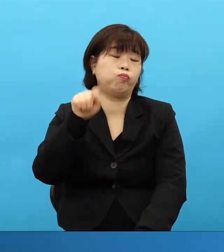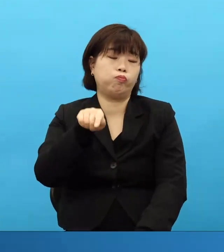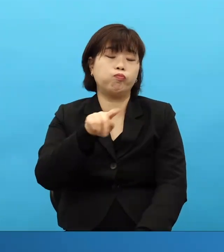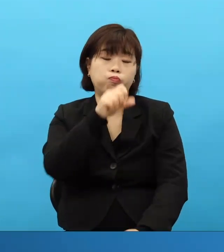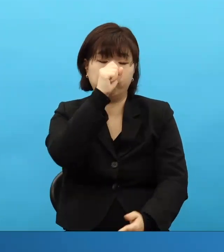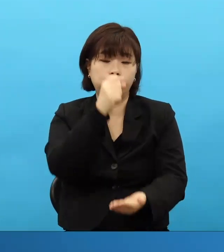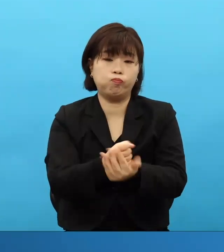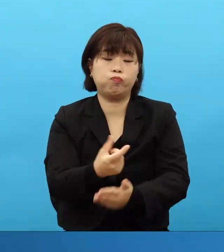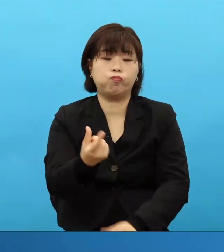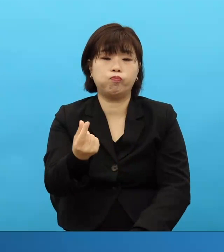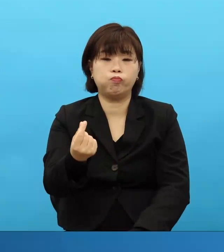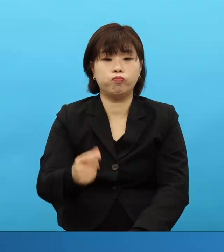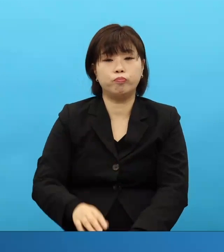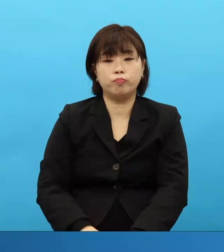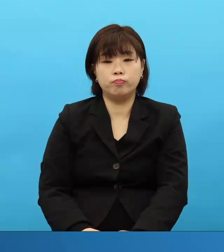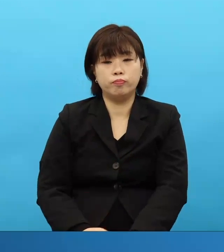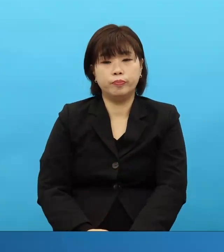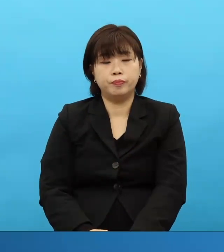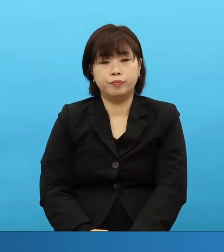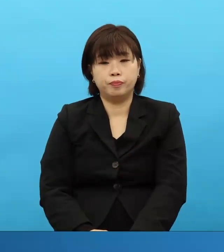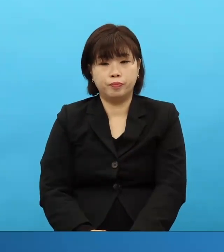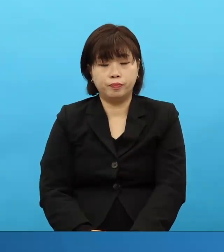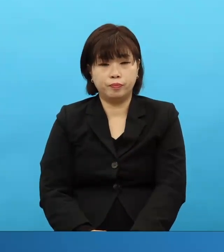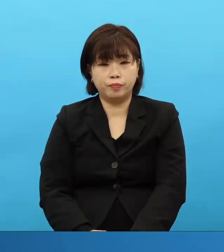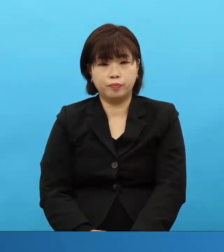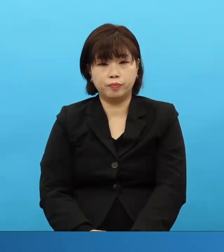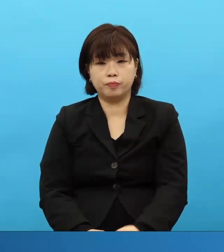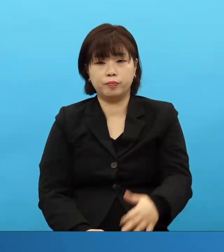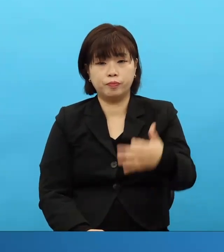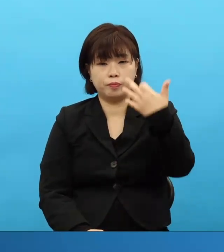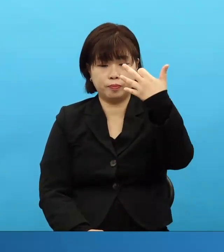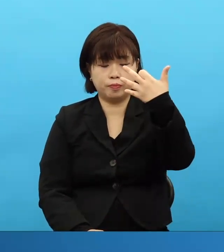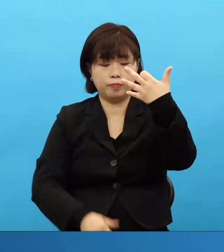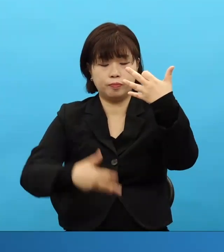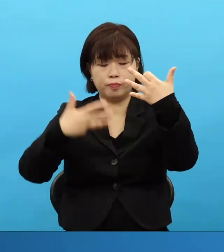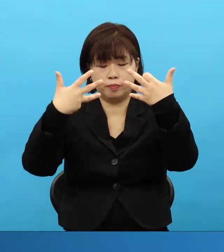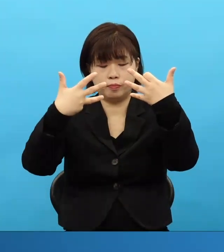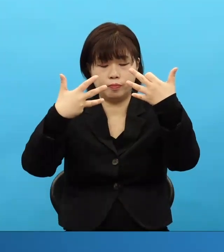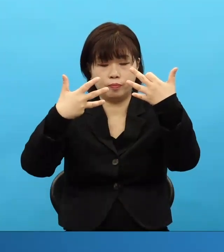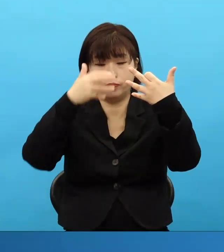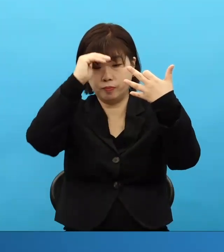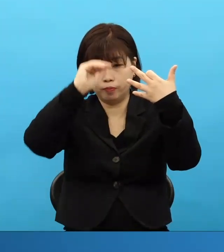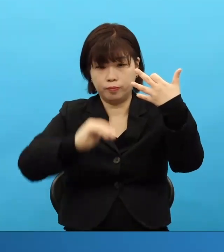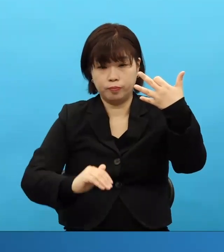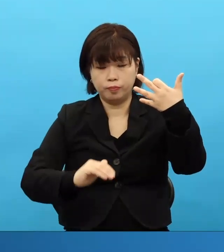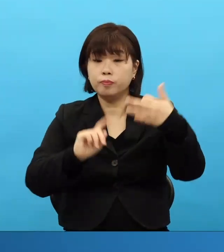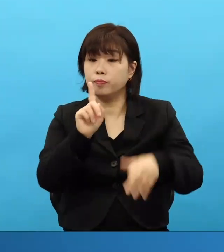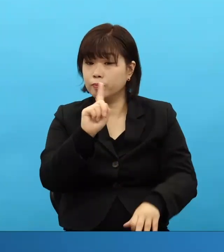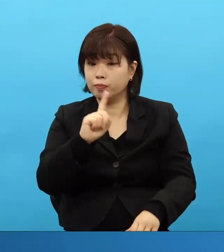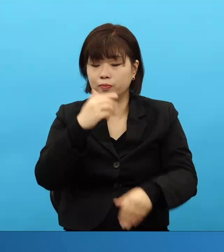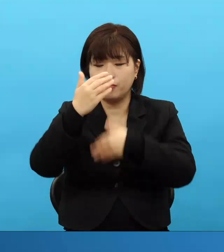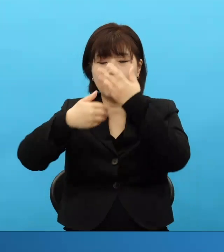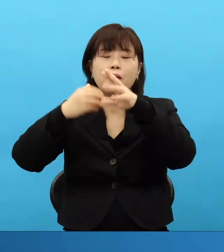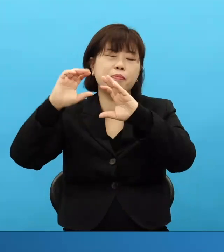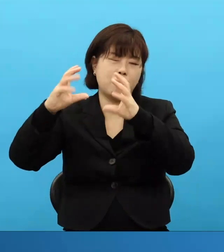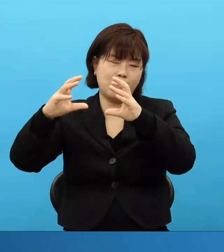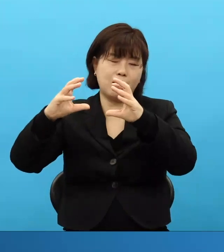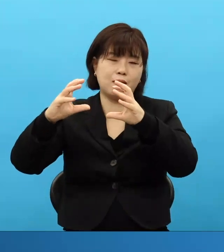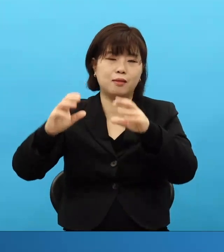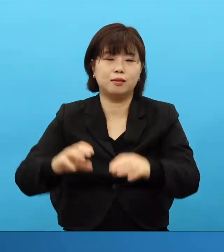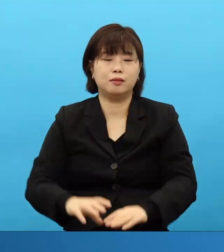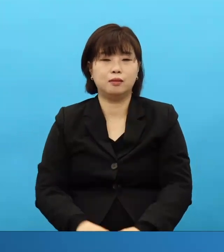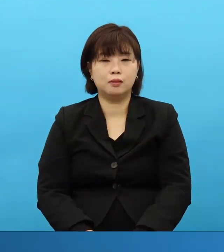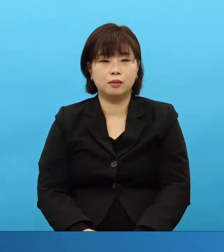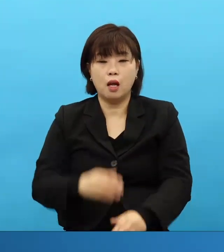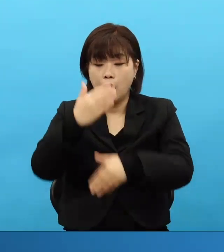그 다음 뭡니까? And then what? 이게 이제 중요한 겁니다. Now this is important, Acts 19:8. 하나님의 나라 God's kingdom.